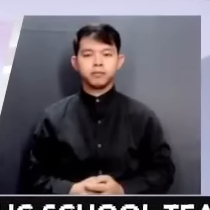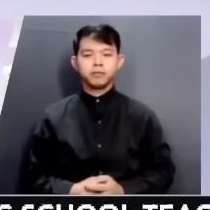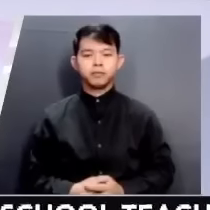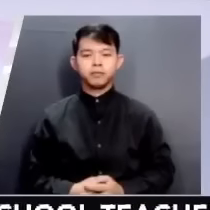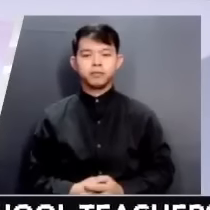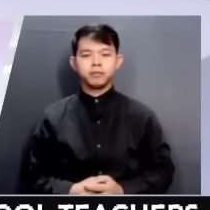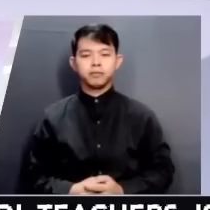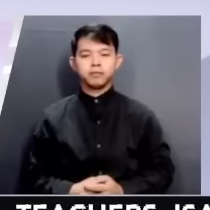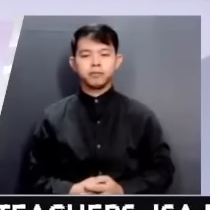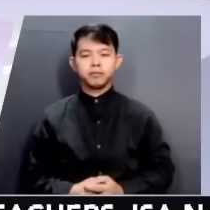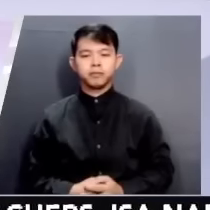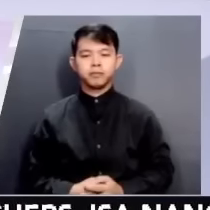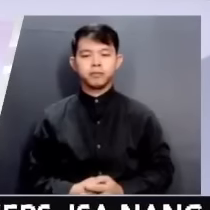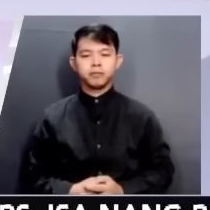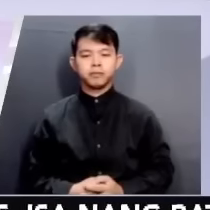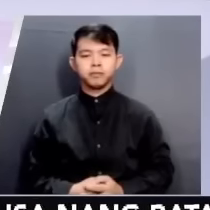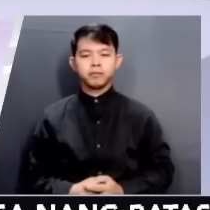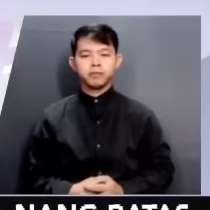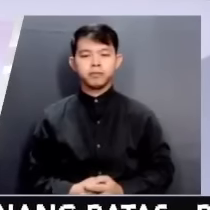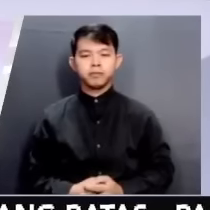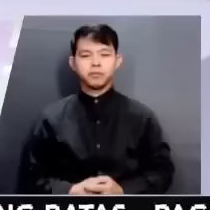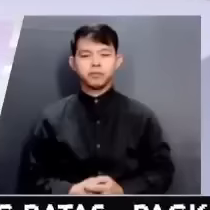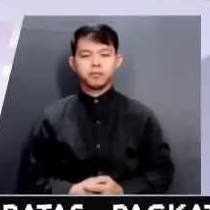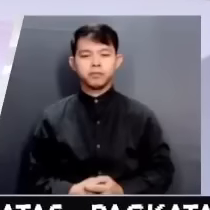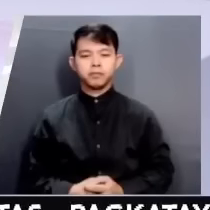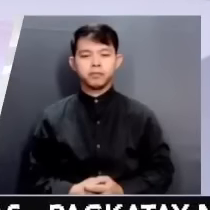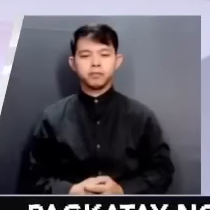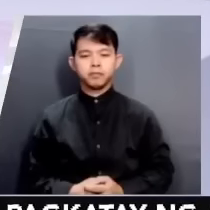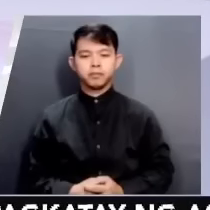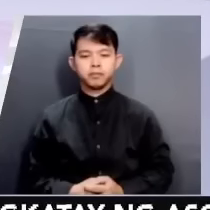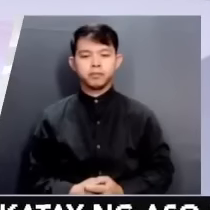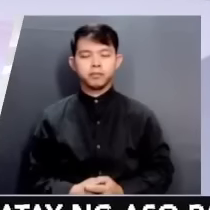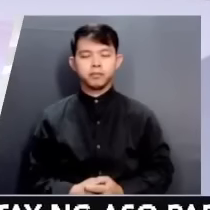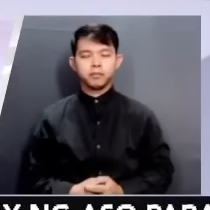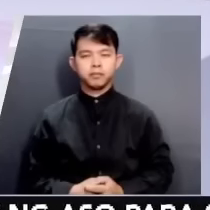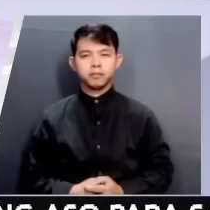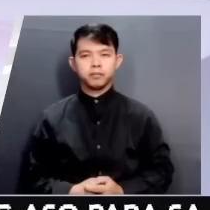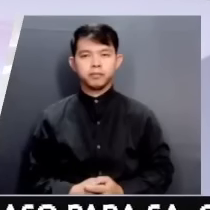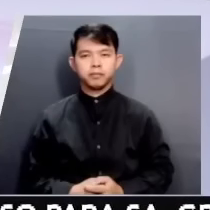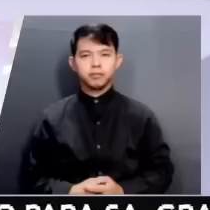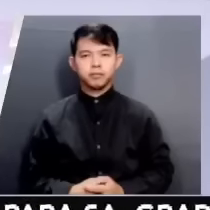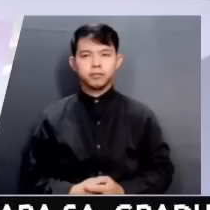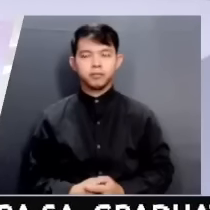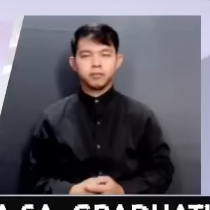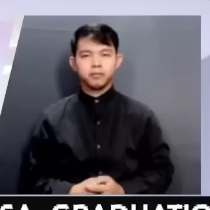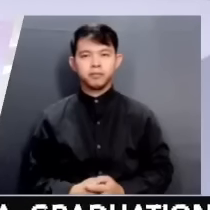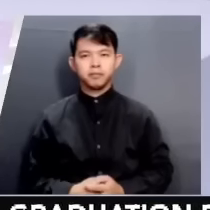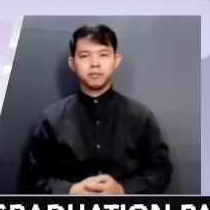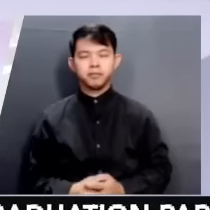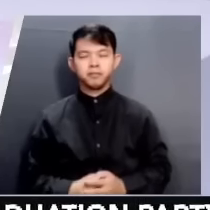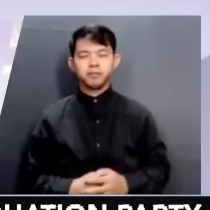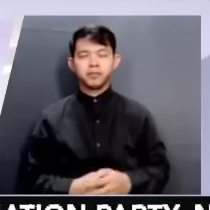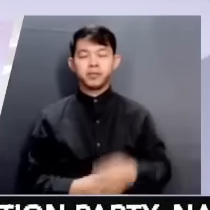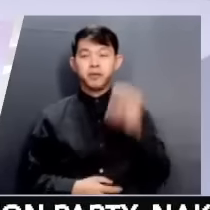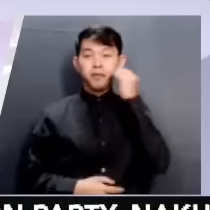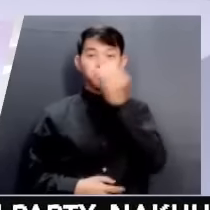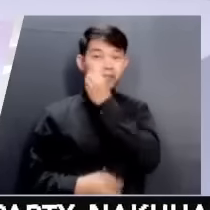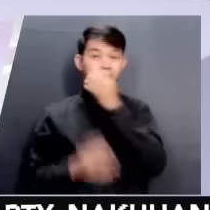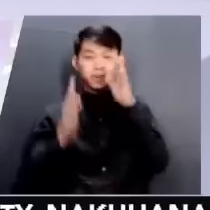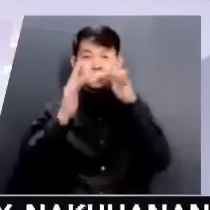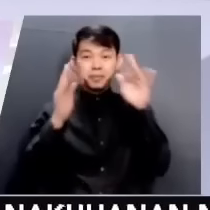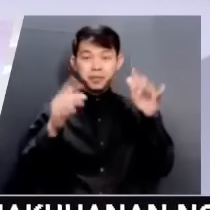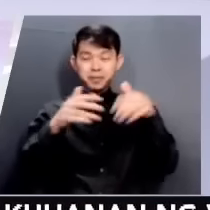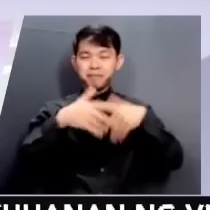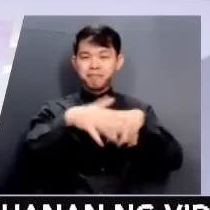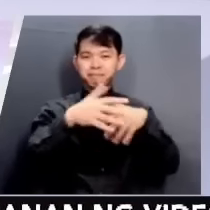Nitong Mayo, kaliwat kanan ang tradisyonal na Sagala at Flores de Mayo. Sa San Juan, Batangas, naging Furries de Mayo ang